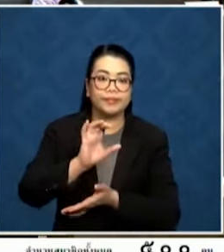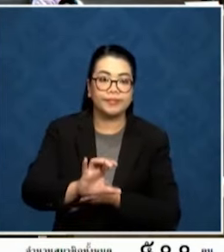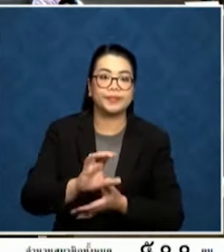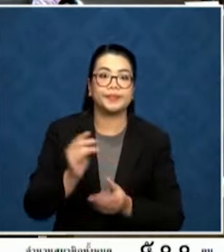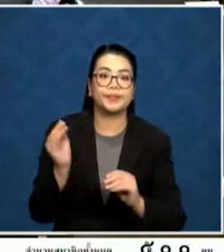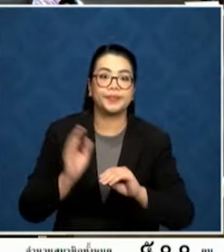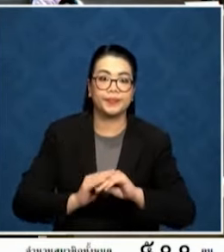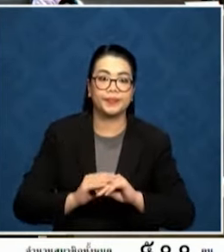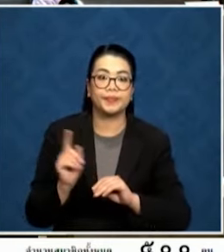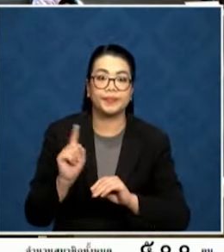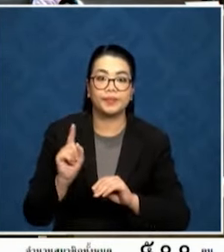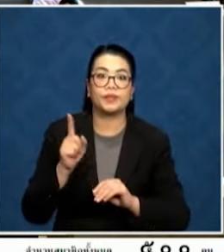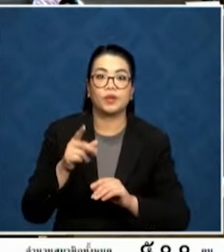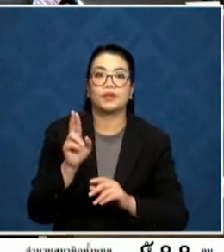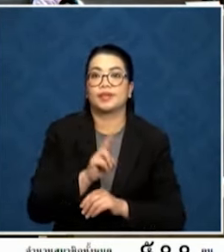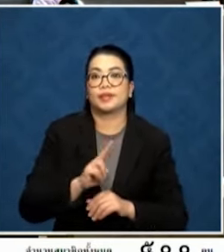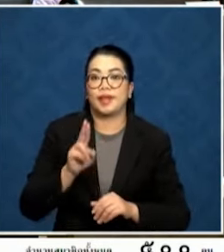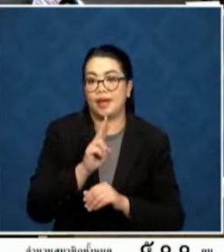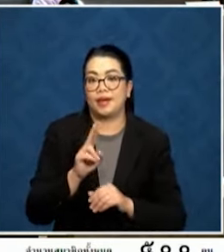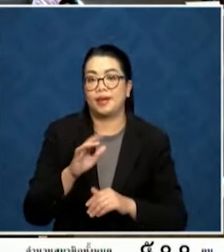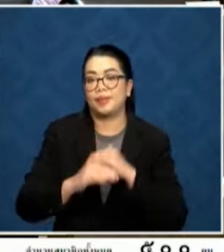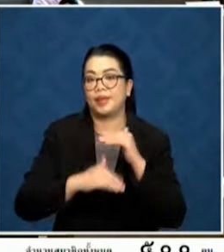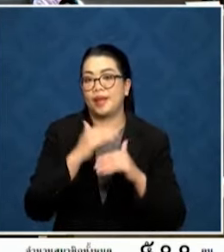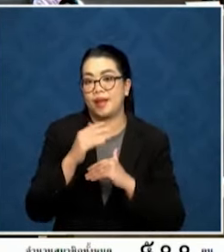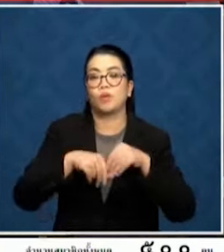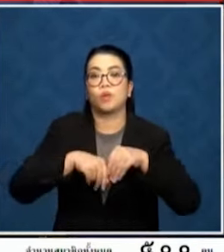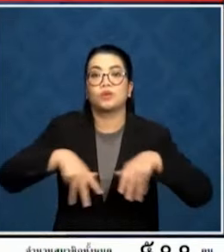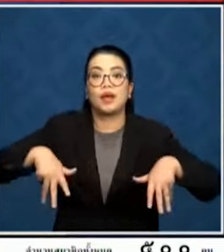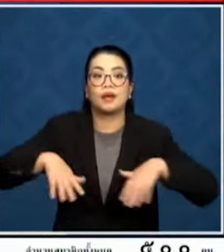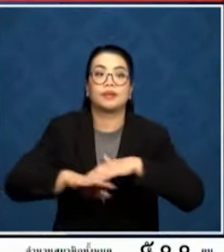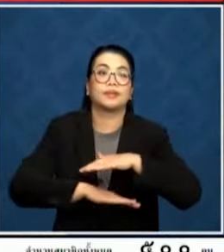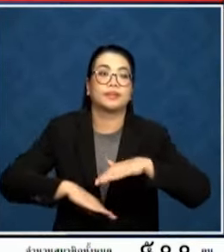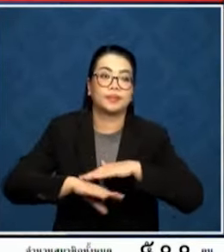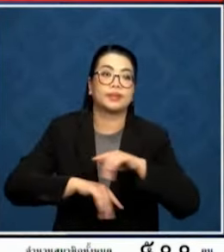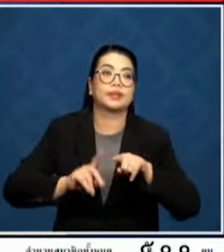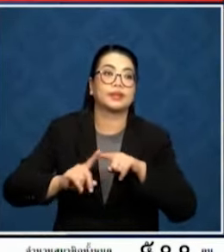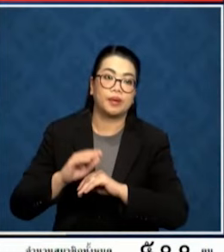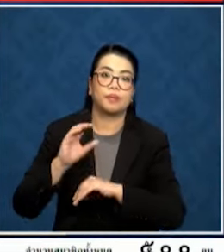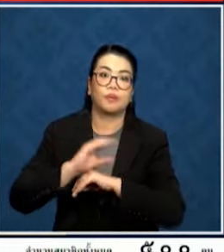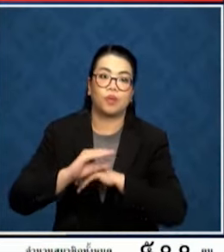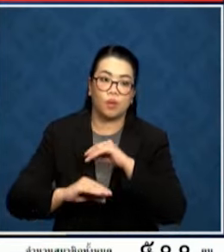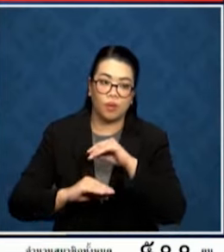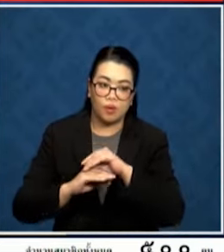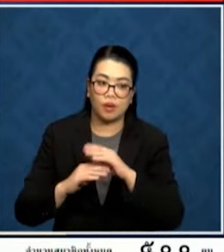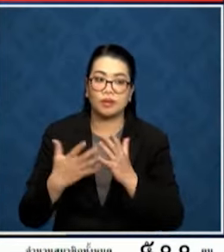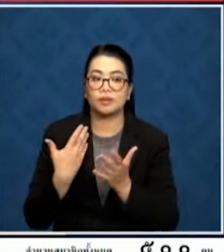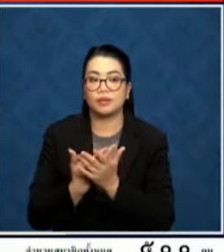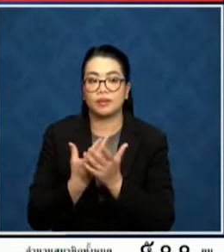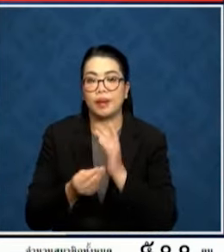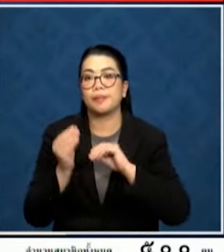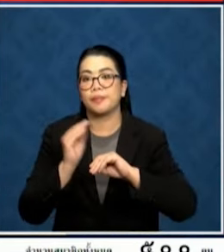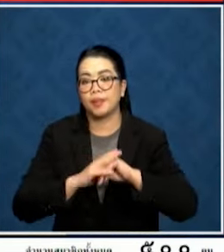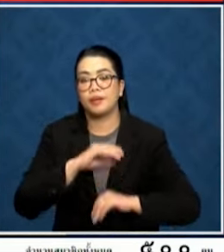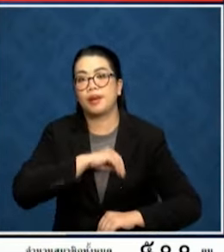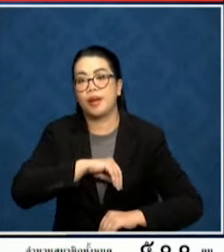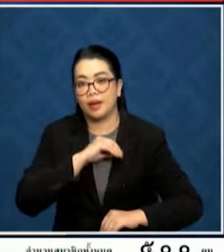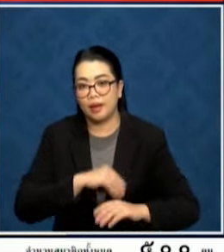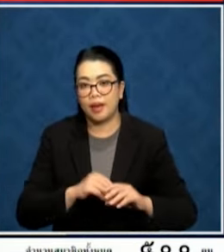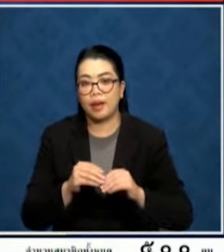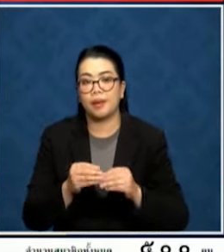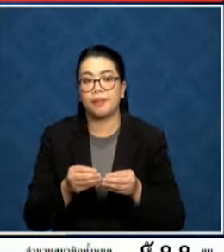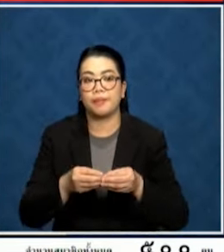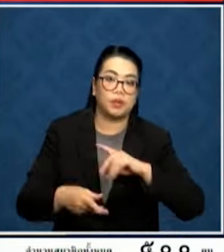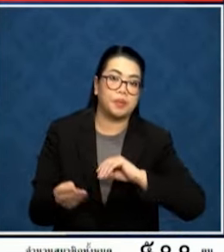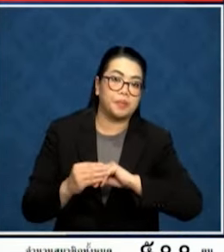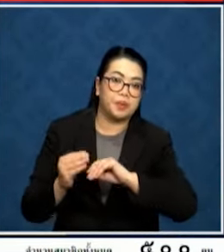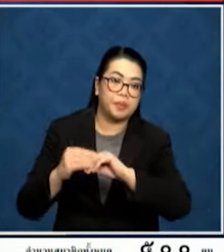ที่เพิ่มขึ้นนะครับจะถูกไปใช้ในการพัฒนาโครงสร้างต่างๆครับในโครงการต่างๆเพื่อสร้างรายได้ครับขยายโอกาสให้กับพี่น้อง